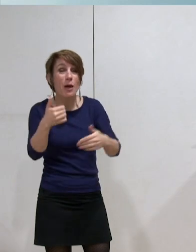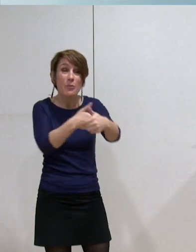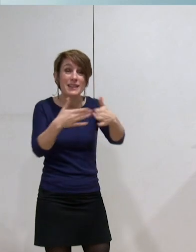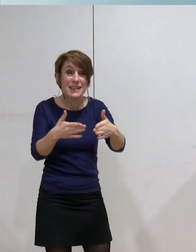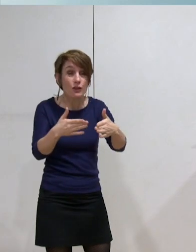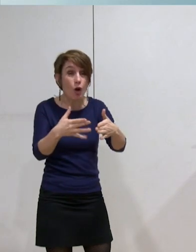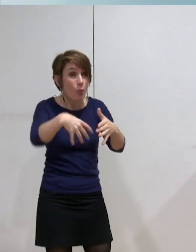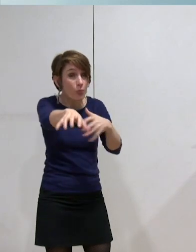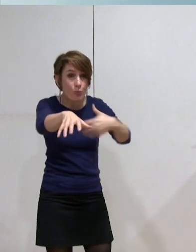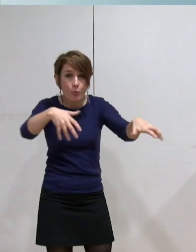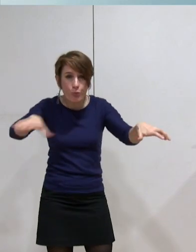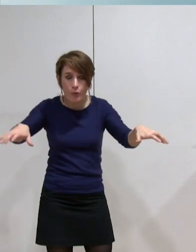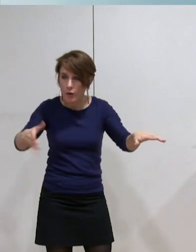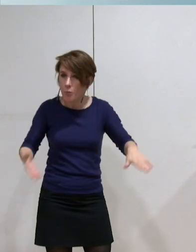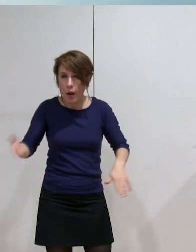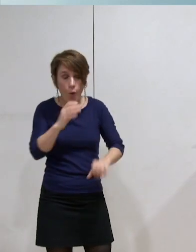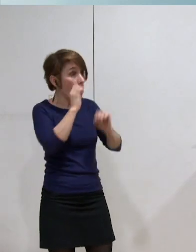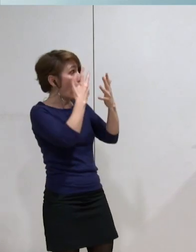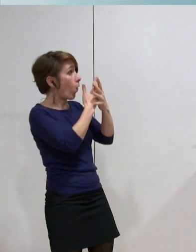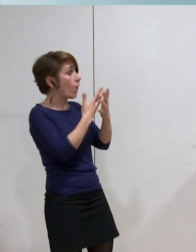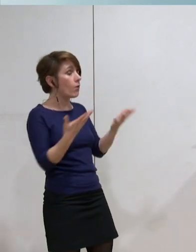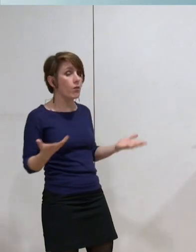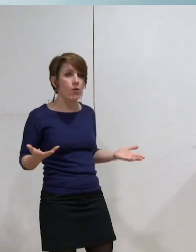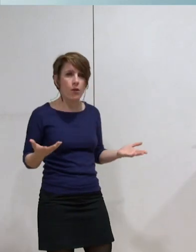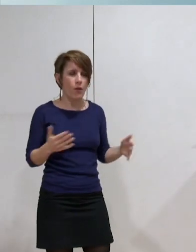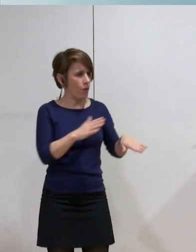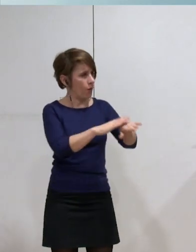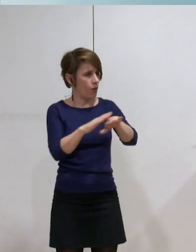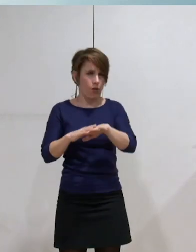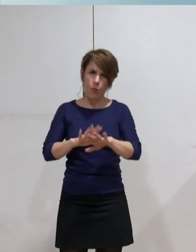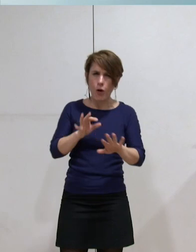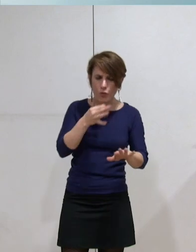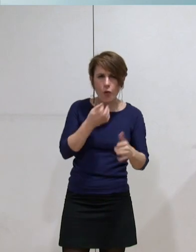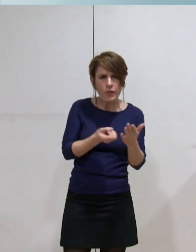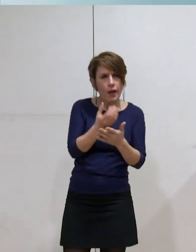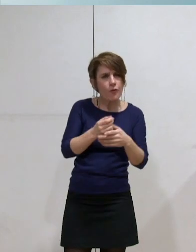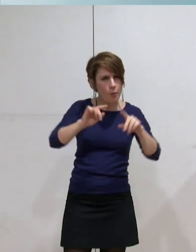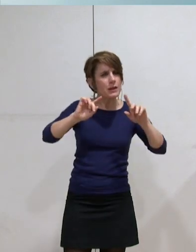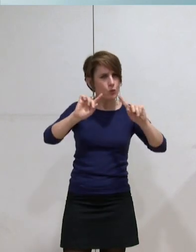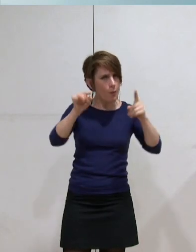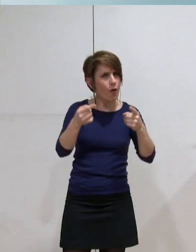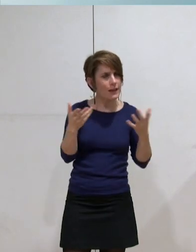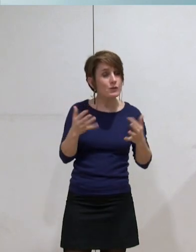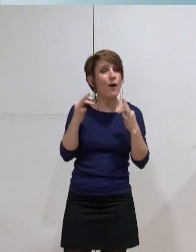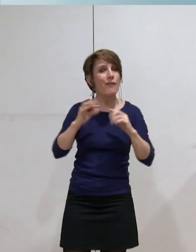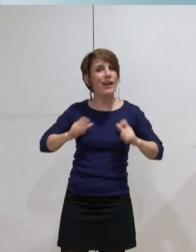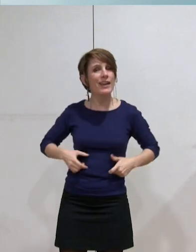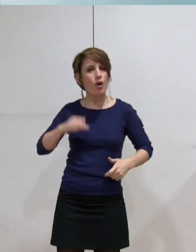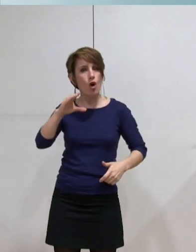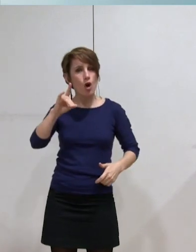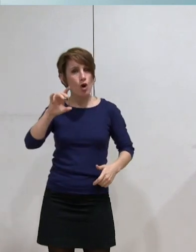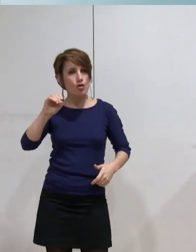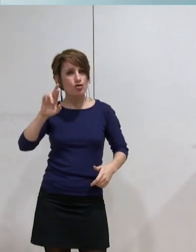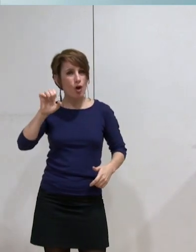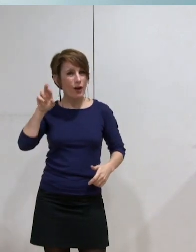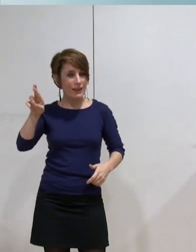illustrer ce problème je me permets une petite parenthèse pour mettre en avant le côté invraisemblable de l'école churier on parle de l'école chuier mais on